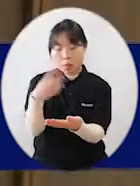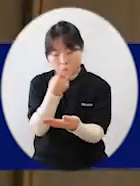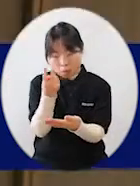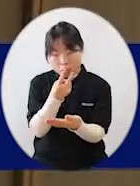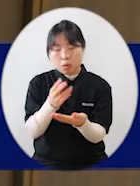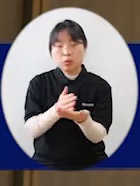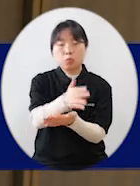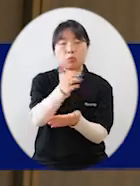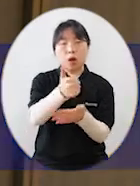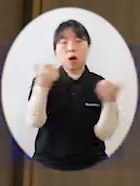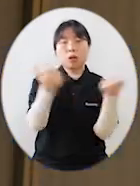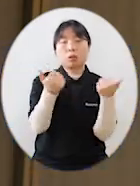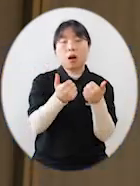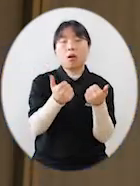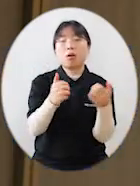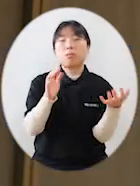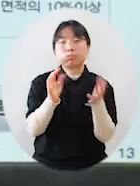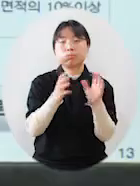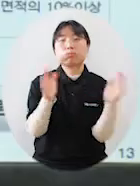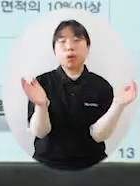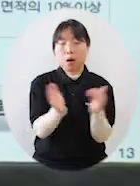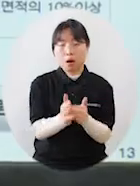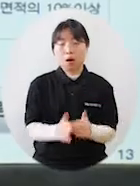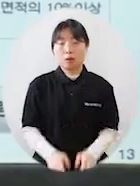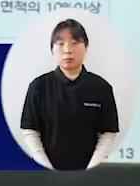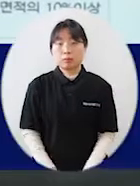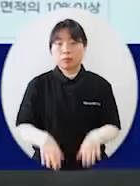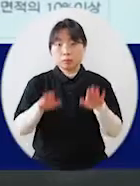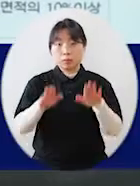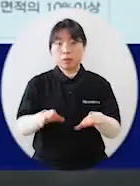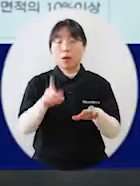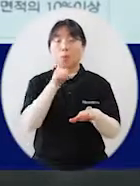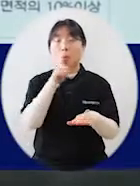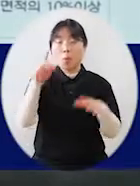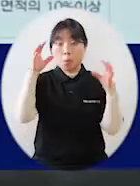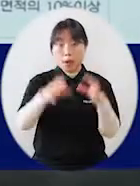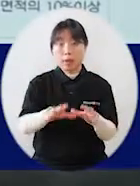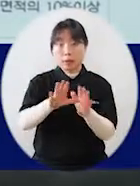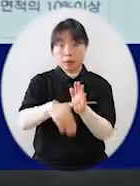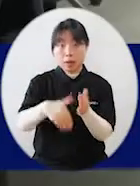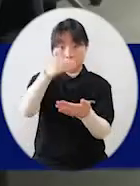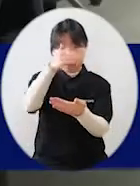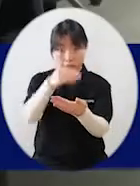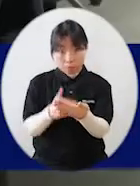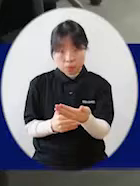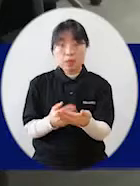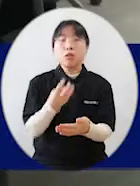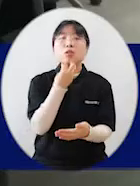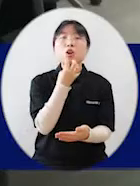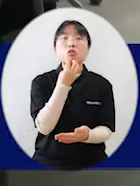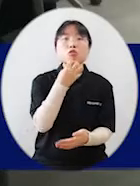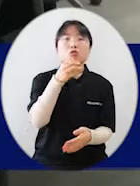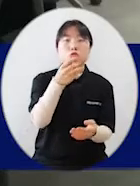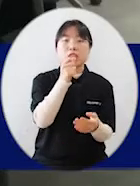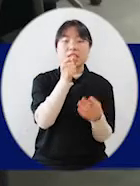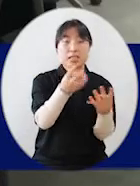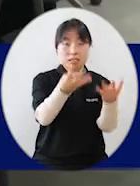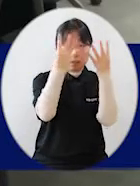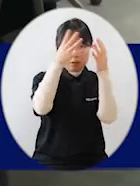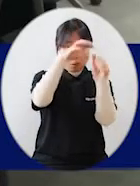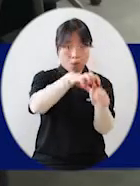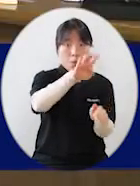의견을 듣는 시간으로 진행됐습니다. 이번 최종 보고회 주요 내용은 서울구치소 인근 지역인